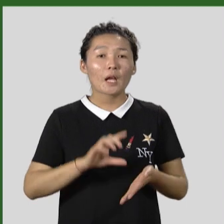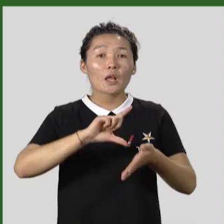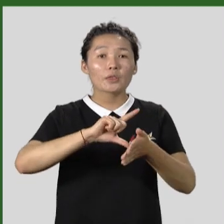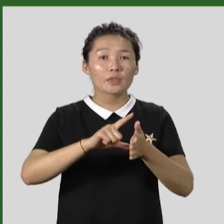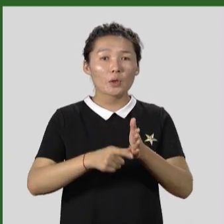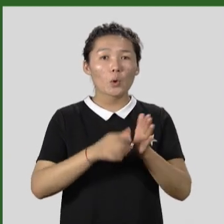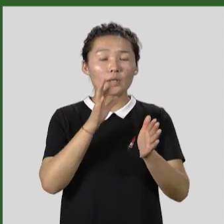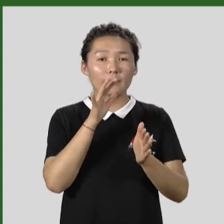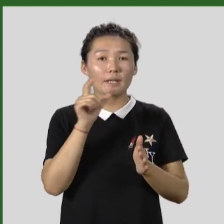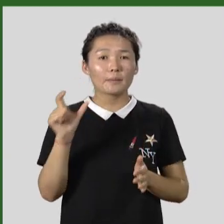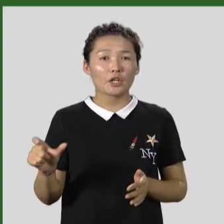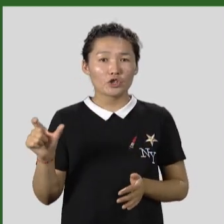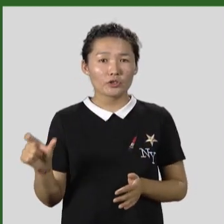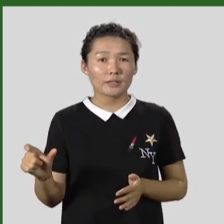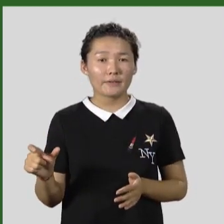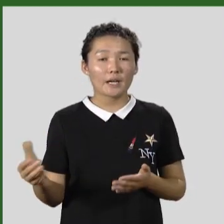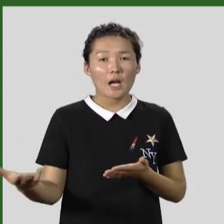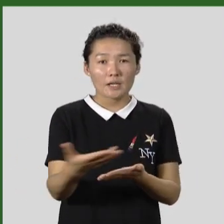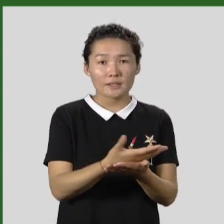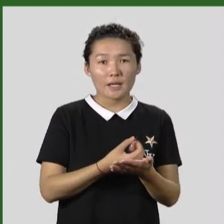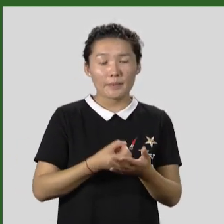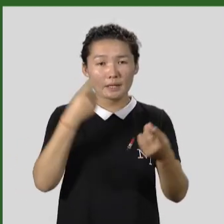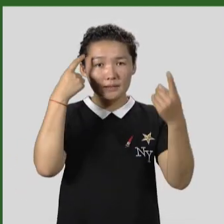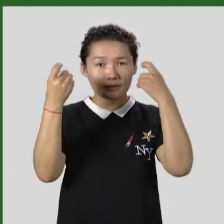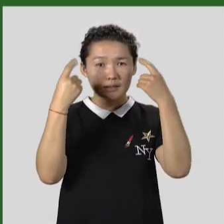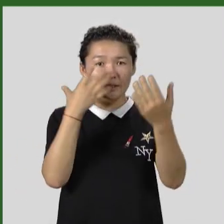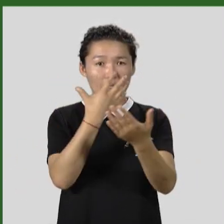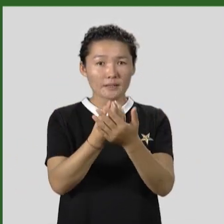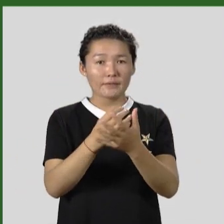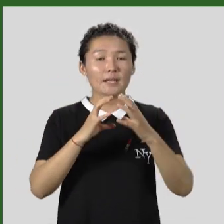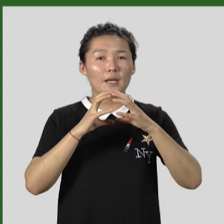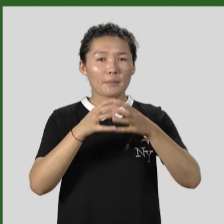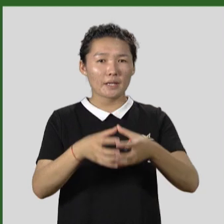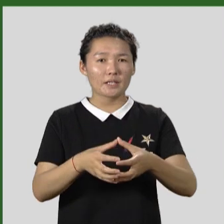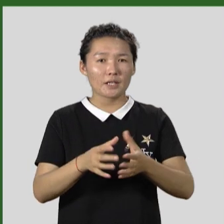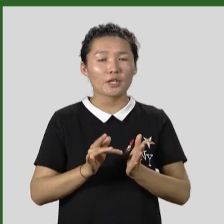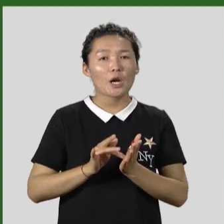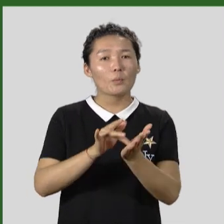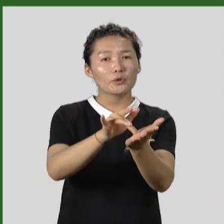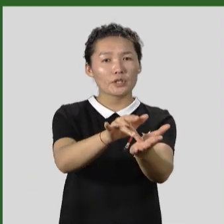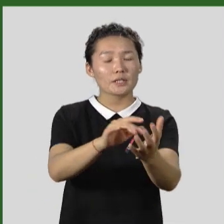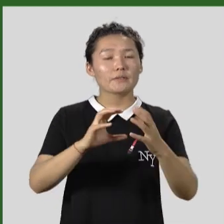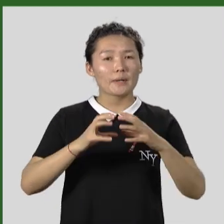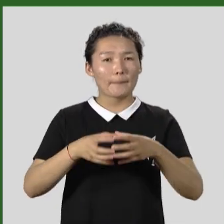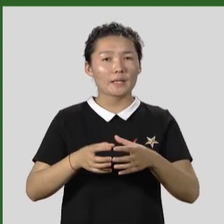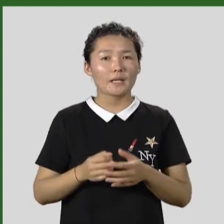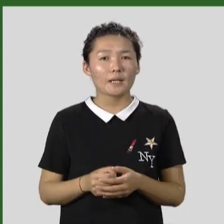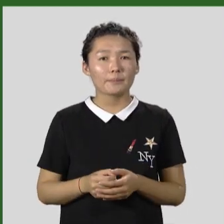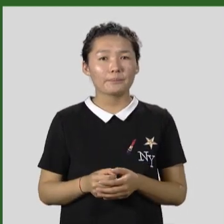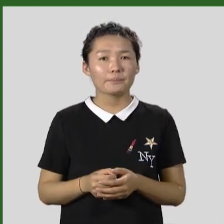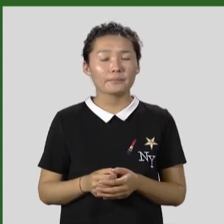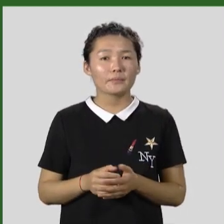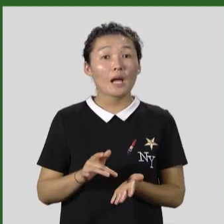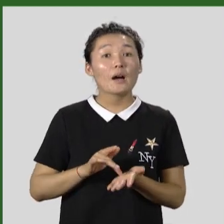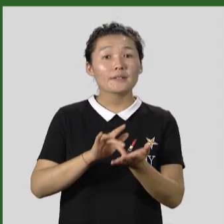Долгое время человек собирал сведения о своей планете, путешествуя по ней. В